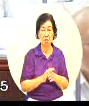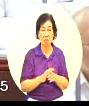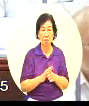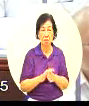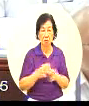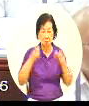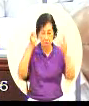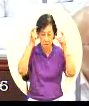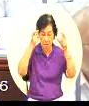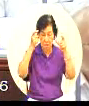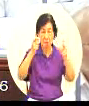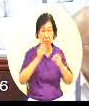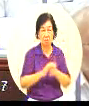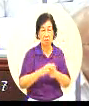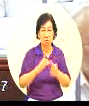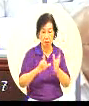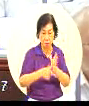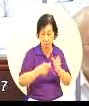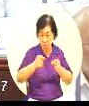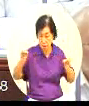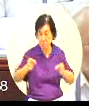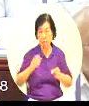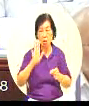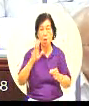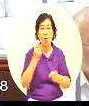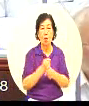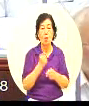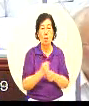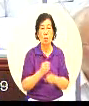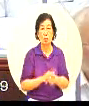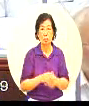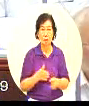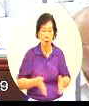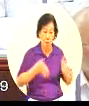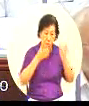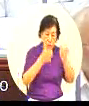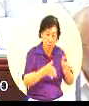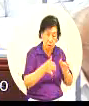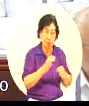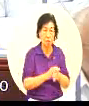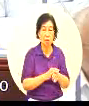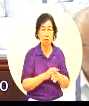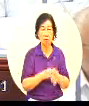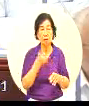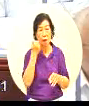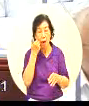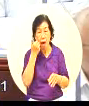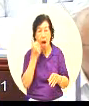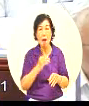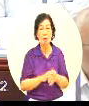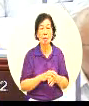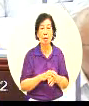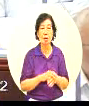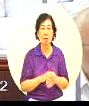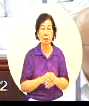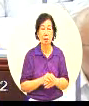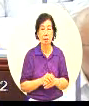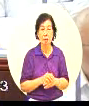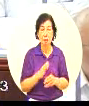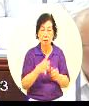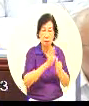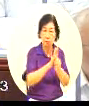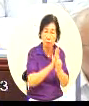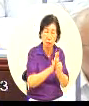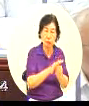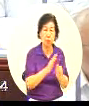有咧做长照，啊，即马就是讲，因为对象有放宽，啊，所以阮诶服务